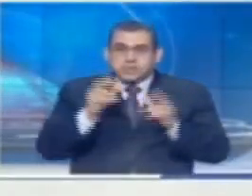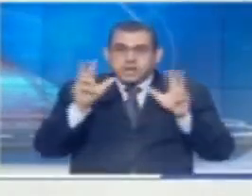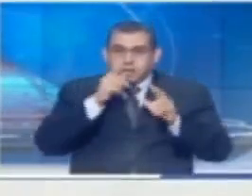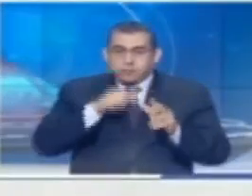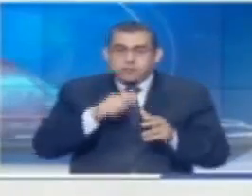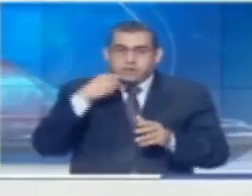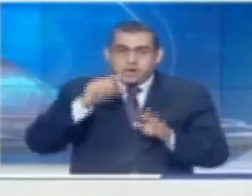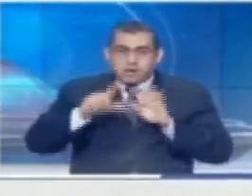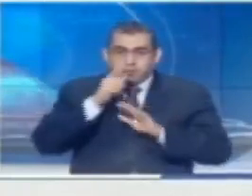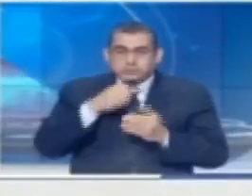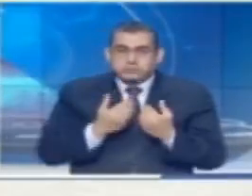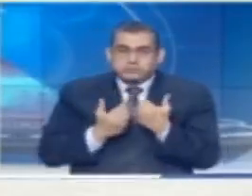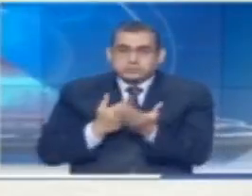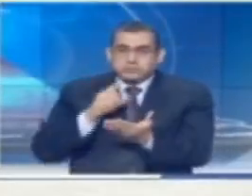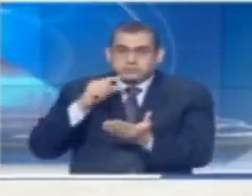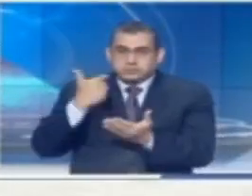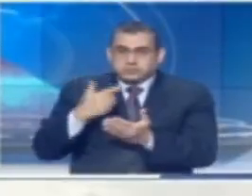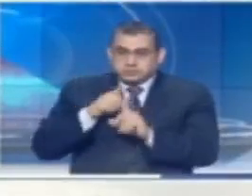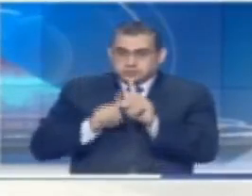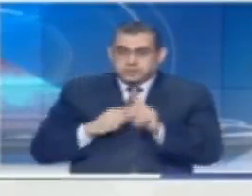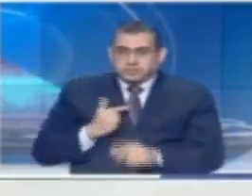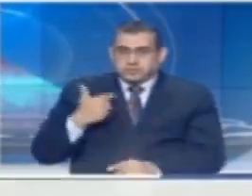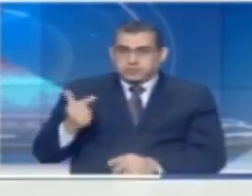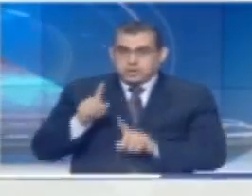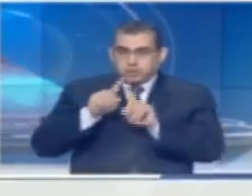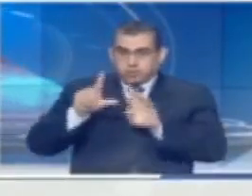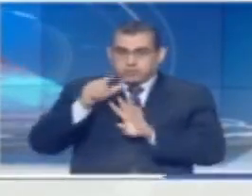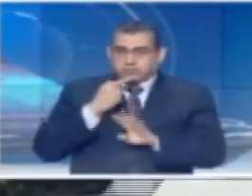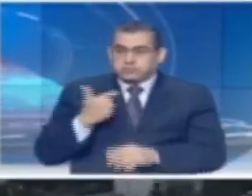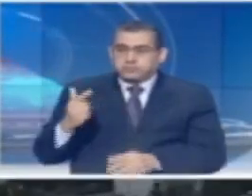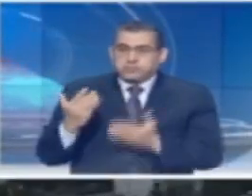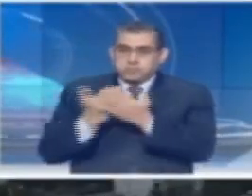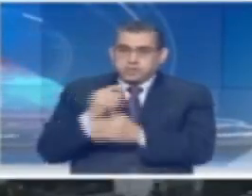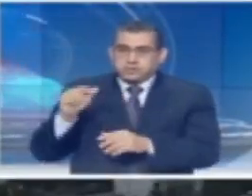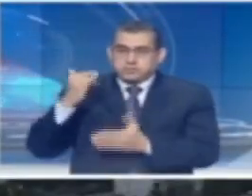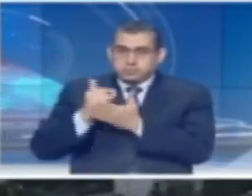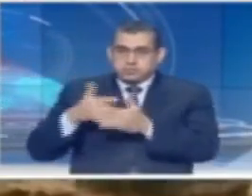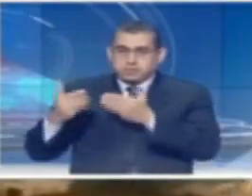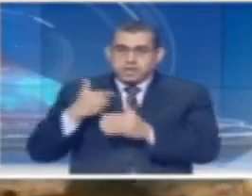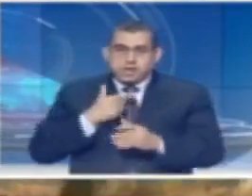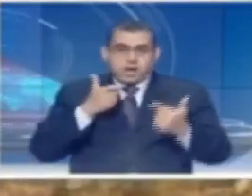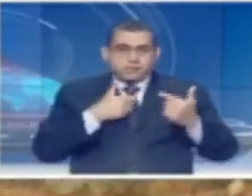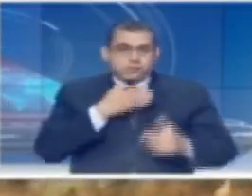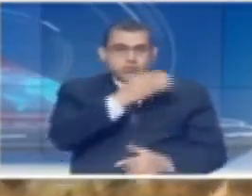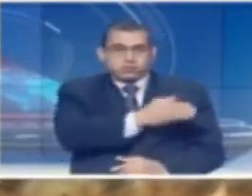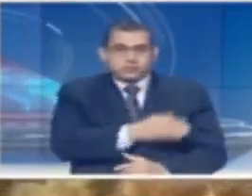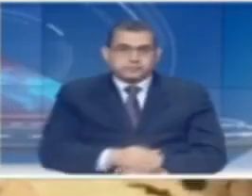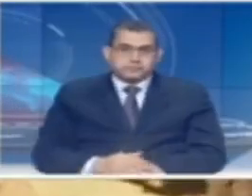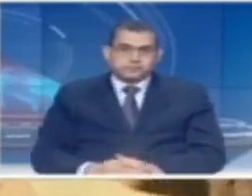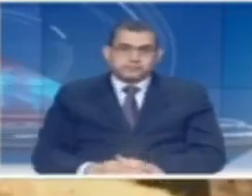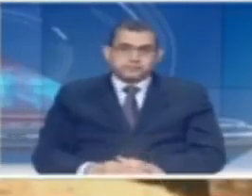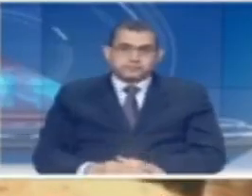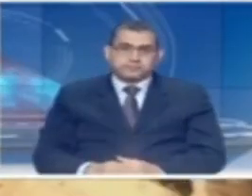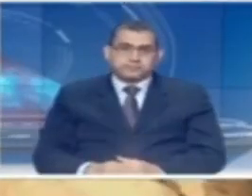أبي أحمد قد سلم مهام منصبه لنائب رئيس الوزراء ديميكي ميكونين الذي يتولى إدارة شؤون الدولة في غيابه.